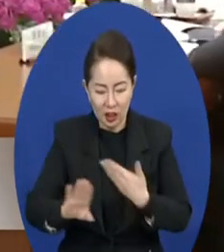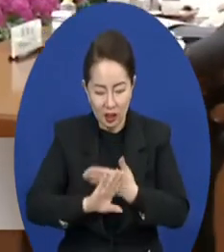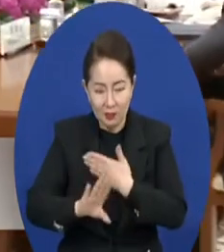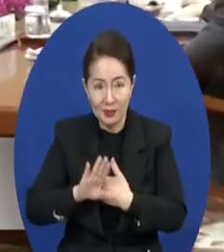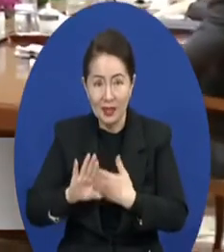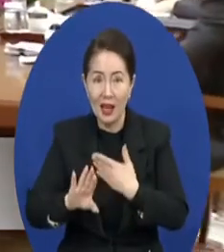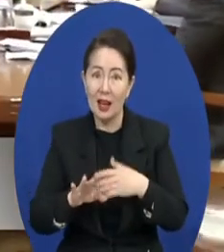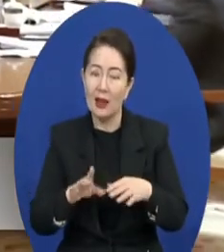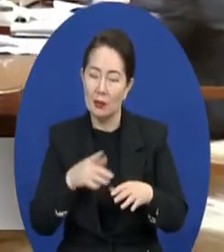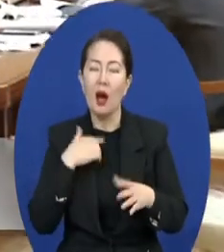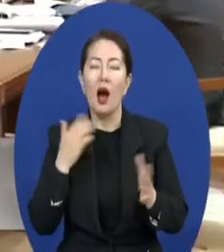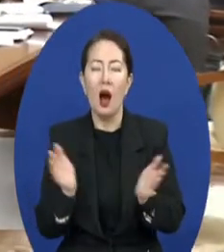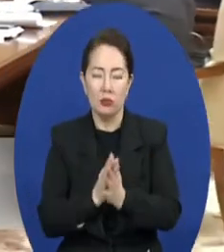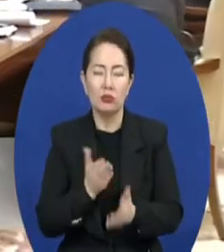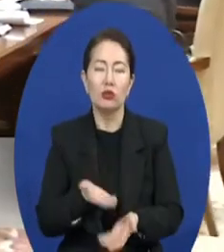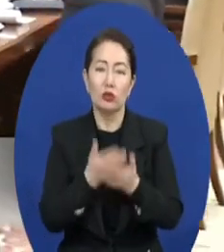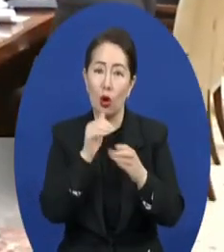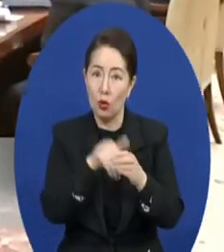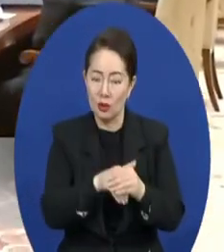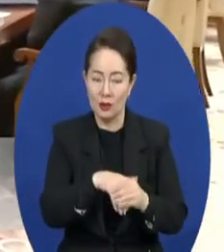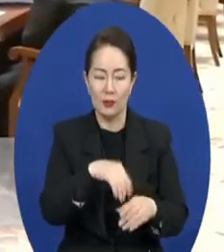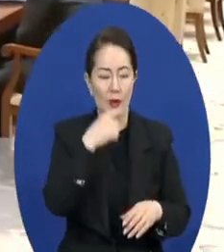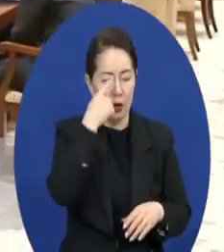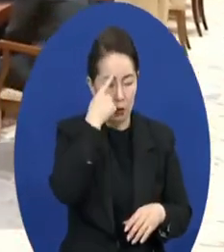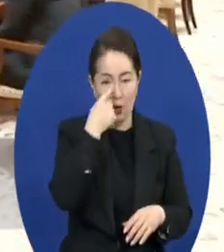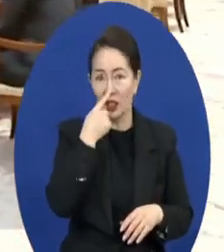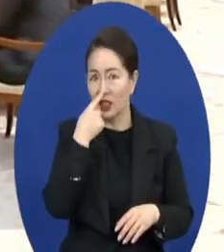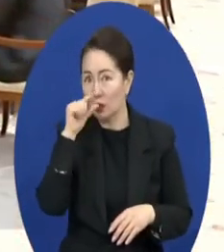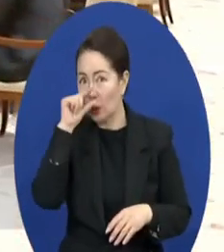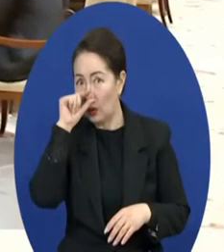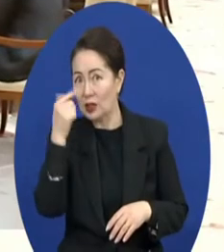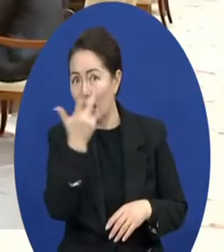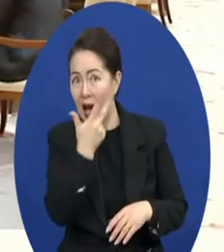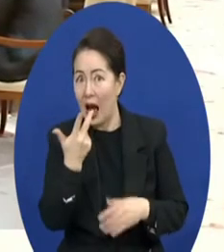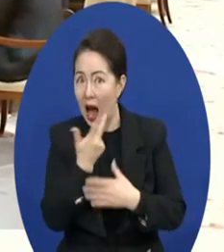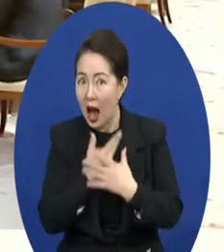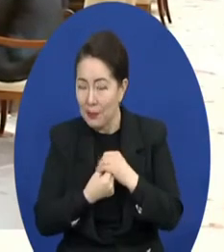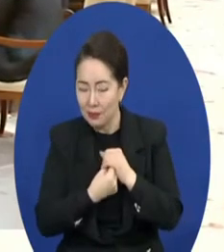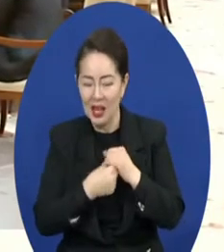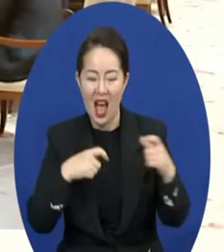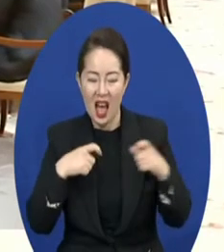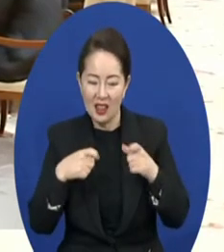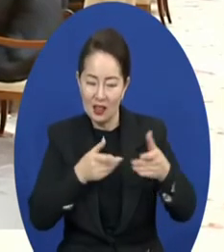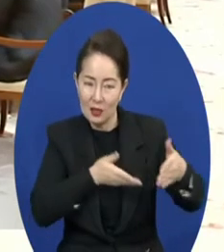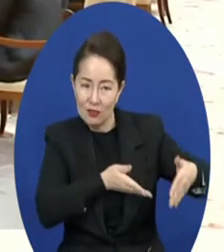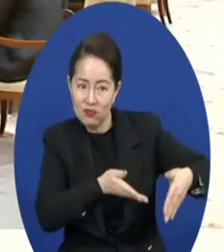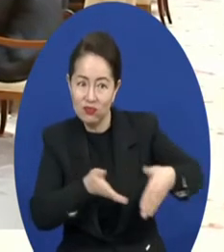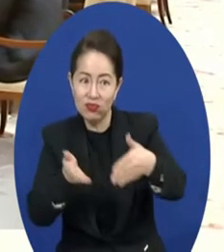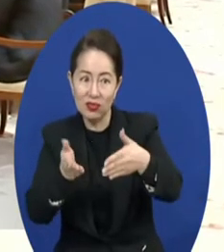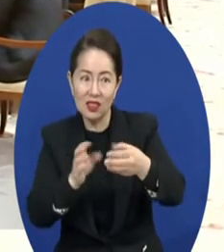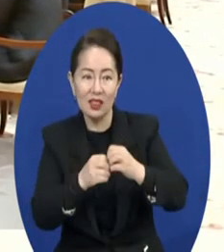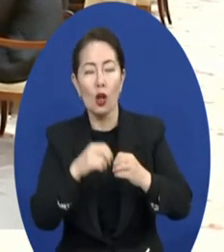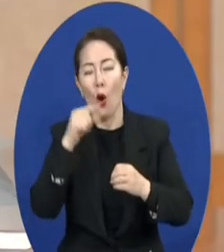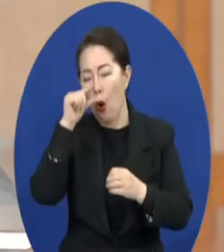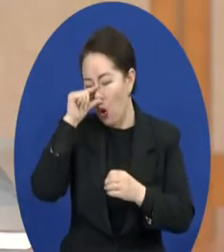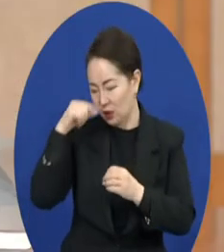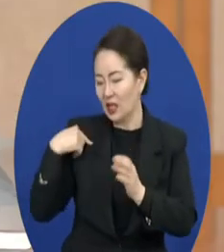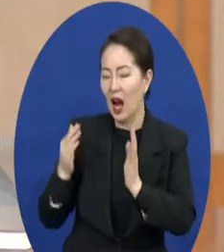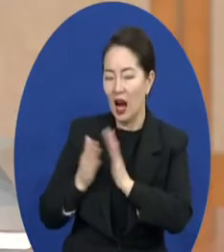ажиллагааг үргэлжлүүлэхийг онцлон тусгажээ. Мөн талууд Монгол Хятад Орсын эдийн засгийн коридорын бүтээн байгуулалтыг Орсын талтай хамтран